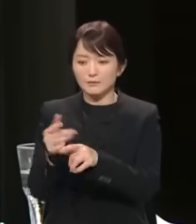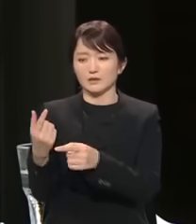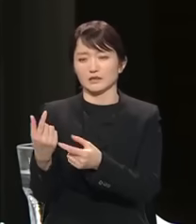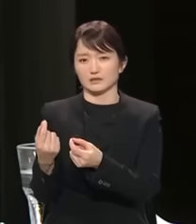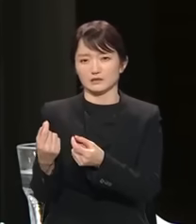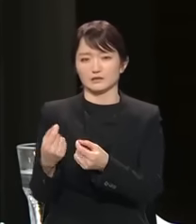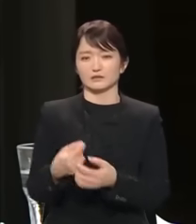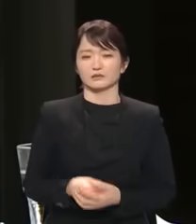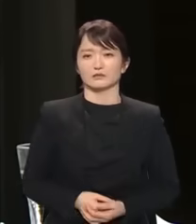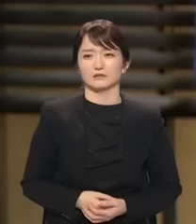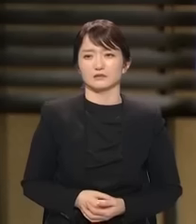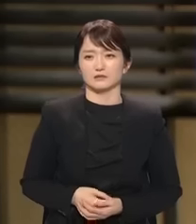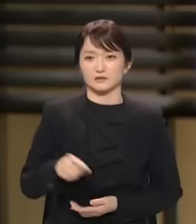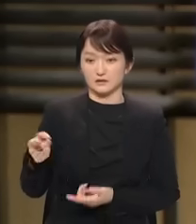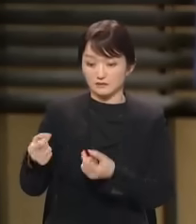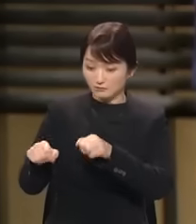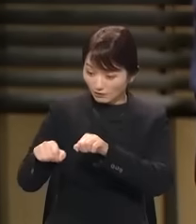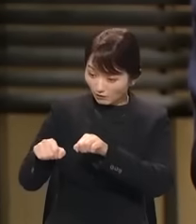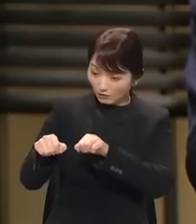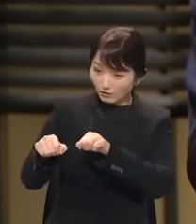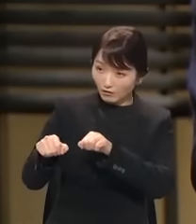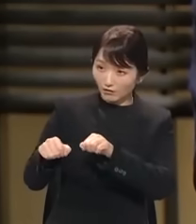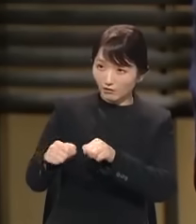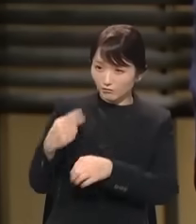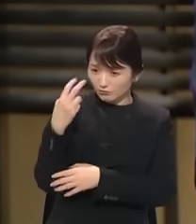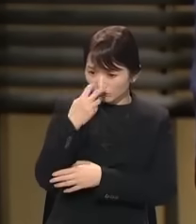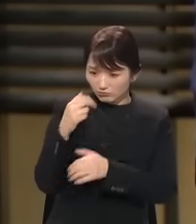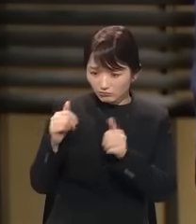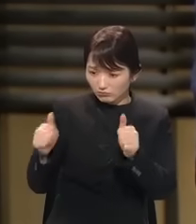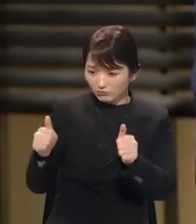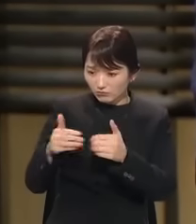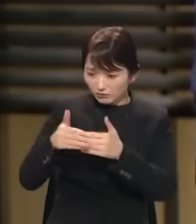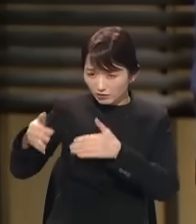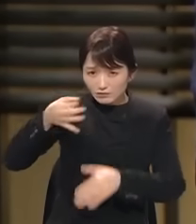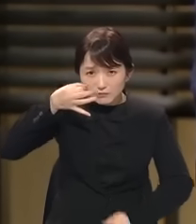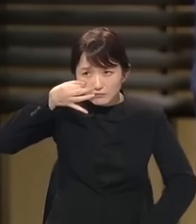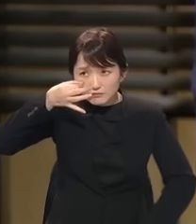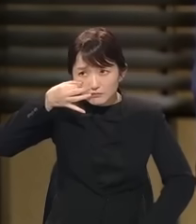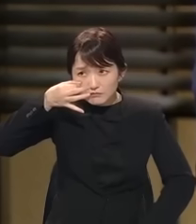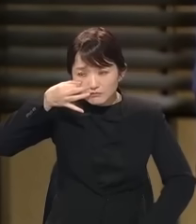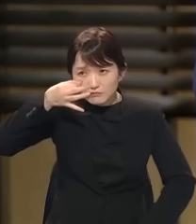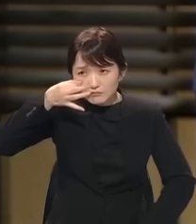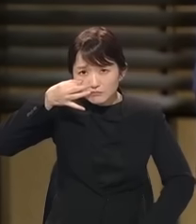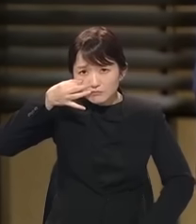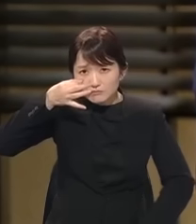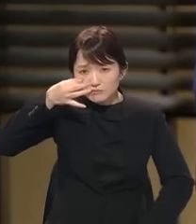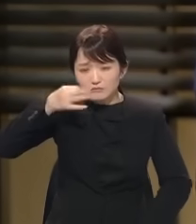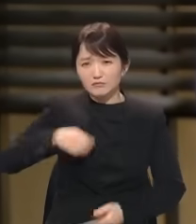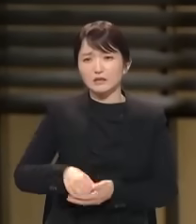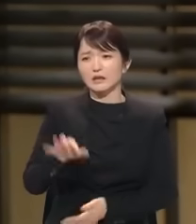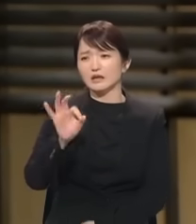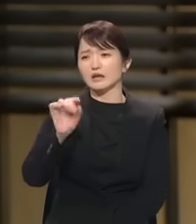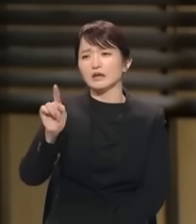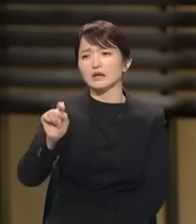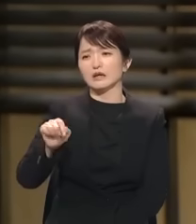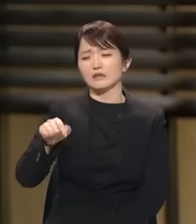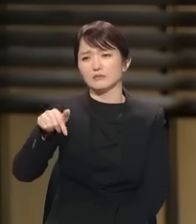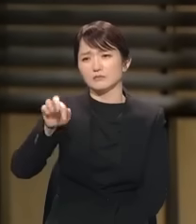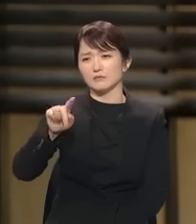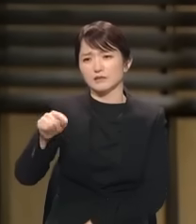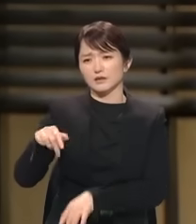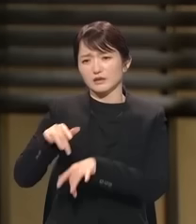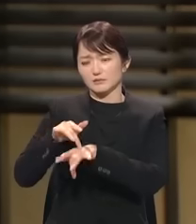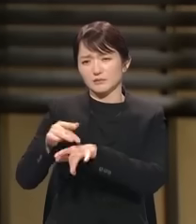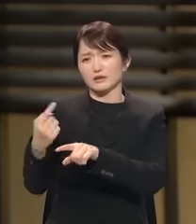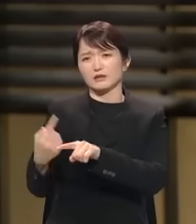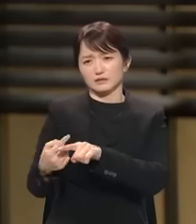그런 저런 행동을 보였을때 수사와 재판 관리에서 저런 행동을 보였으니까 그렇게 악마 같은 짓을 했던 했던게 아닌가 싶어요 들으신 것처럼 어떤 식